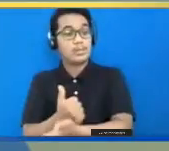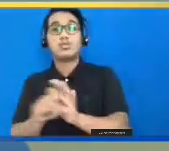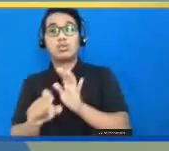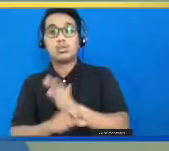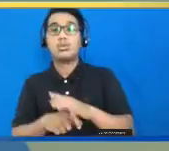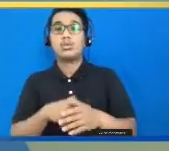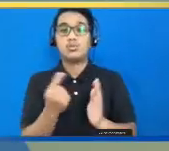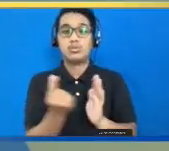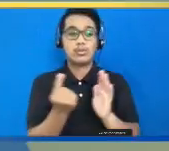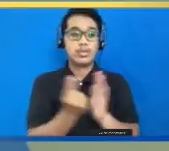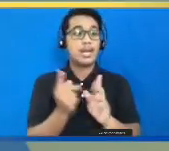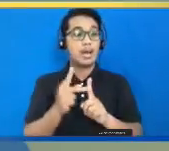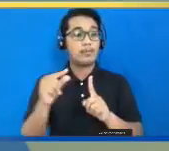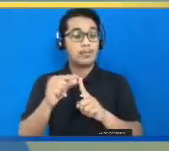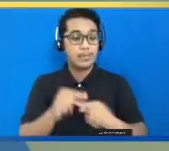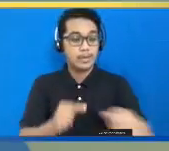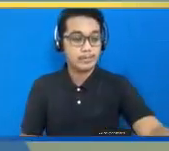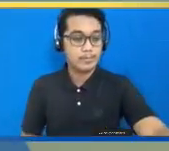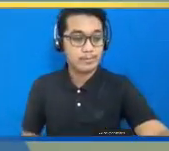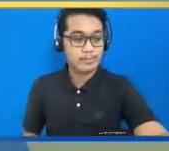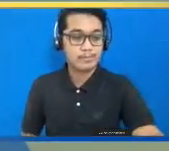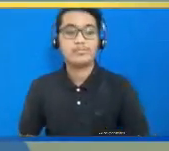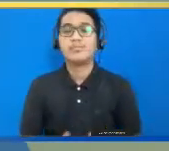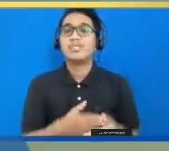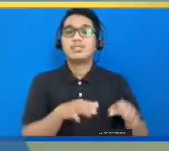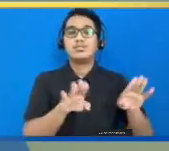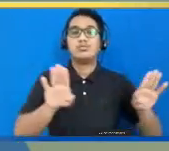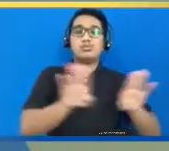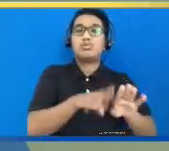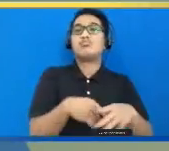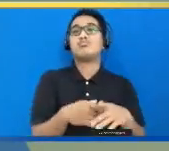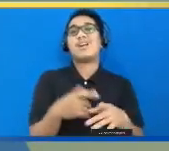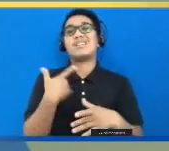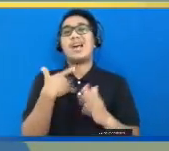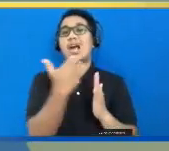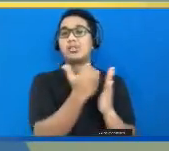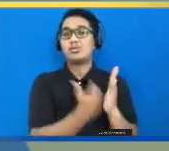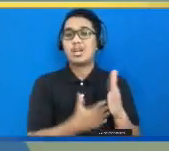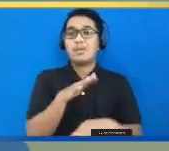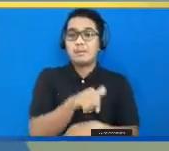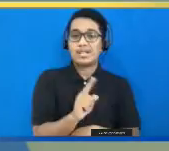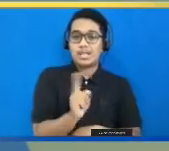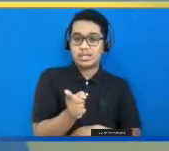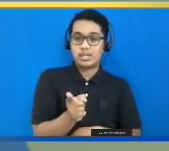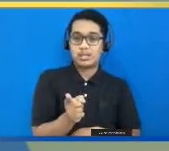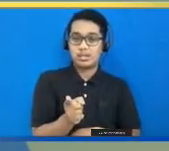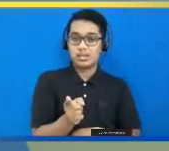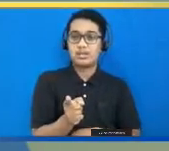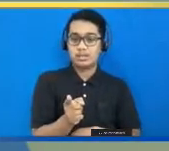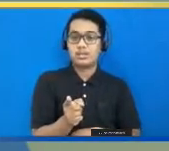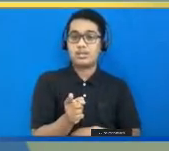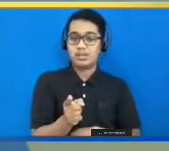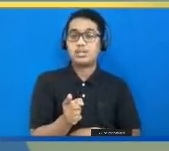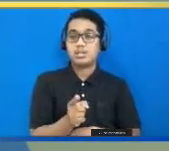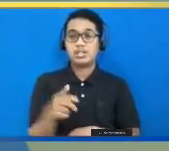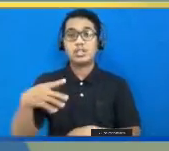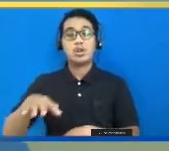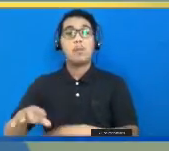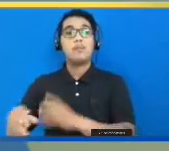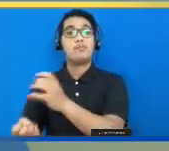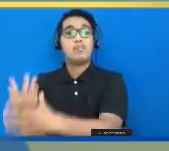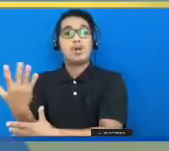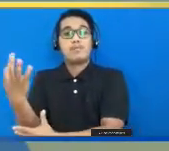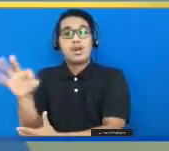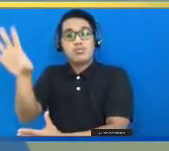undang-undang HP ini menutup berbagai celah aturan Ours yang masih ada dan mengadaptasi perkembangan baru